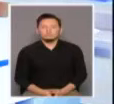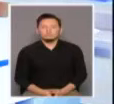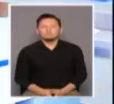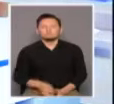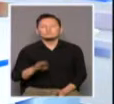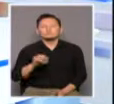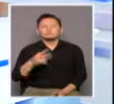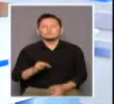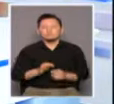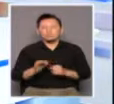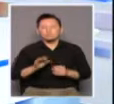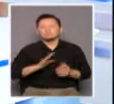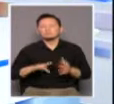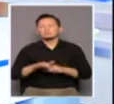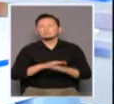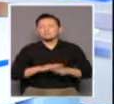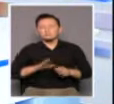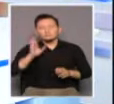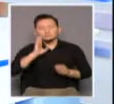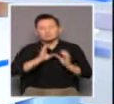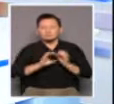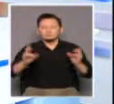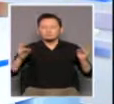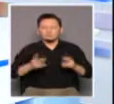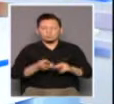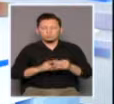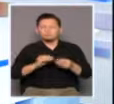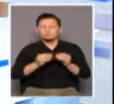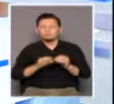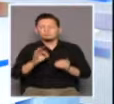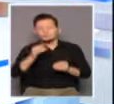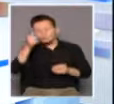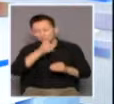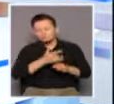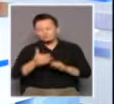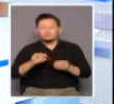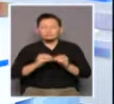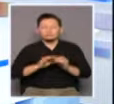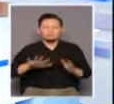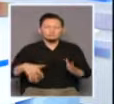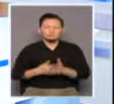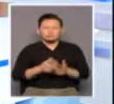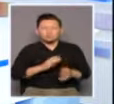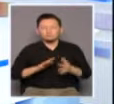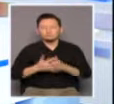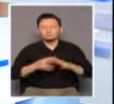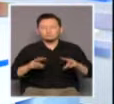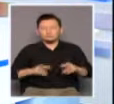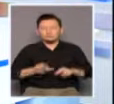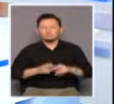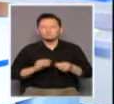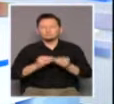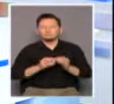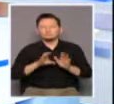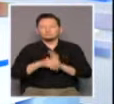Жылой ауданы Құлсары қаласының халқы ауыз суға мұқтаж. Бұл өзекті мәселе бірнеше жылдан бері шешімін таппай келеді. Аудан басшылары да бұл проблеманы